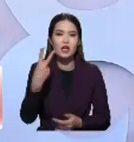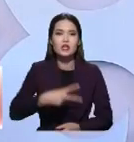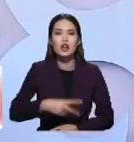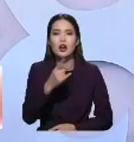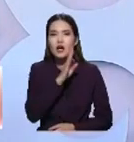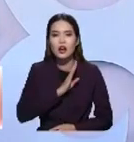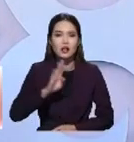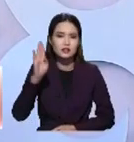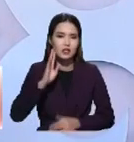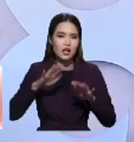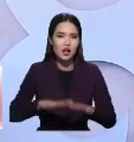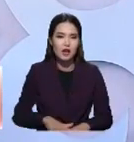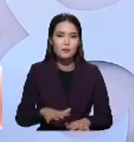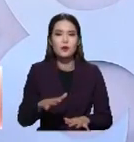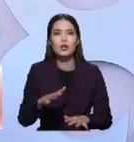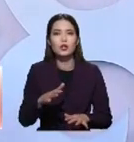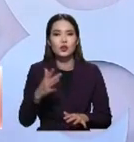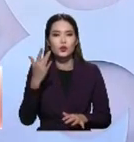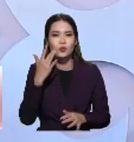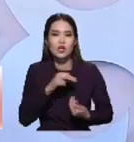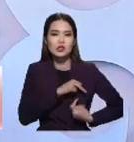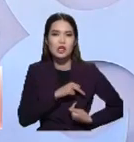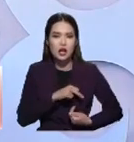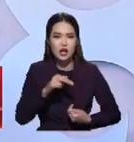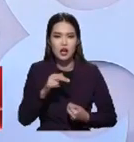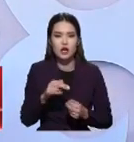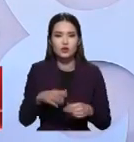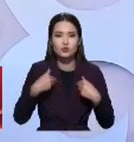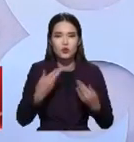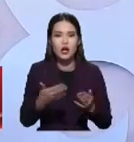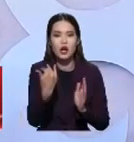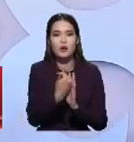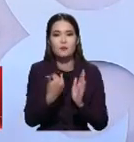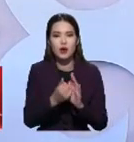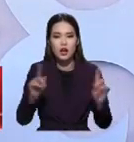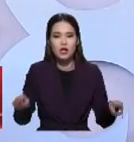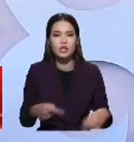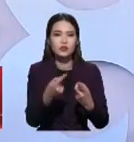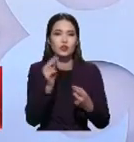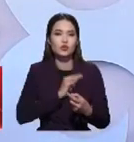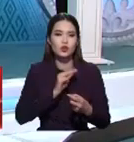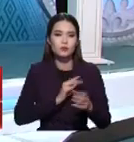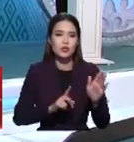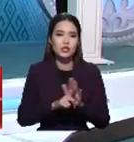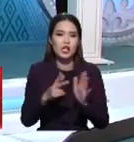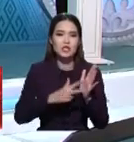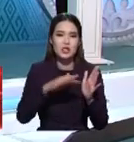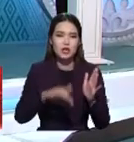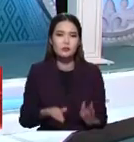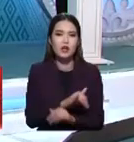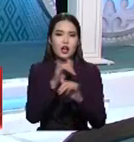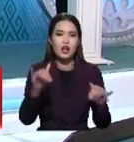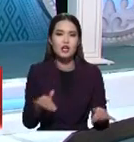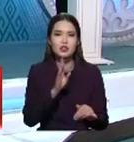әйелге экстракорпоралдық ұрықтандыру қызметтері ұсынылды. Бағдарламаны іске асыру кезінде 8000-нан астам әйел